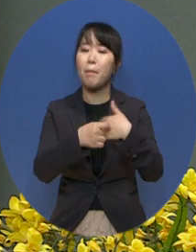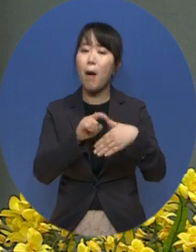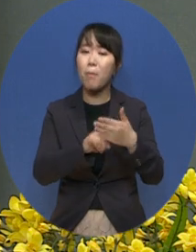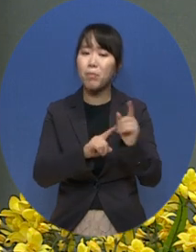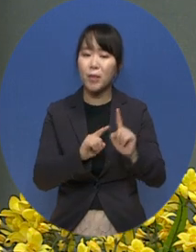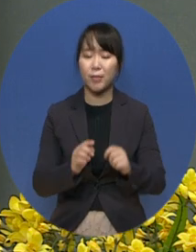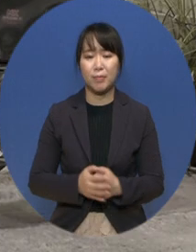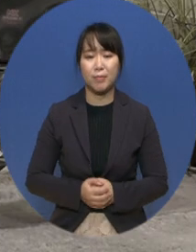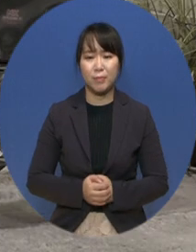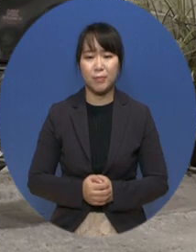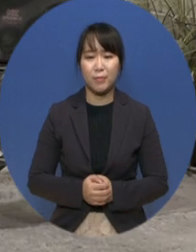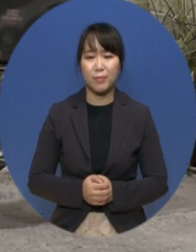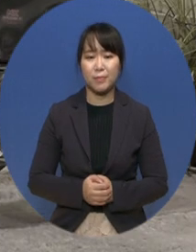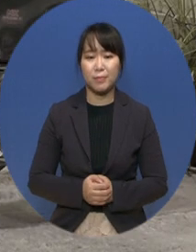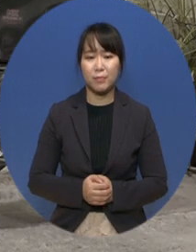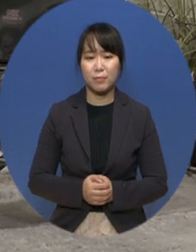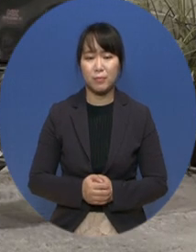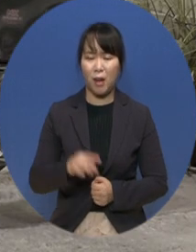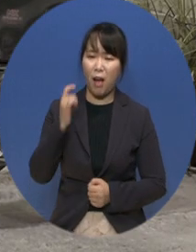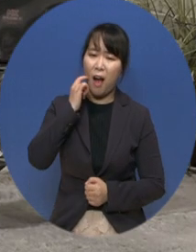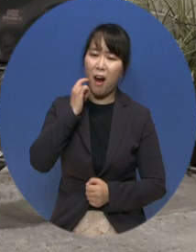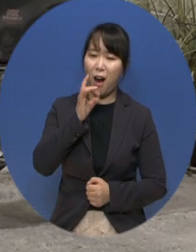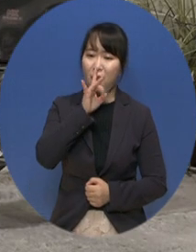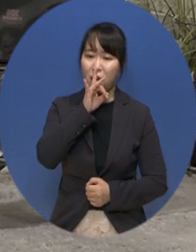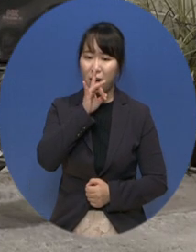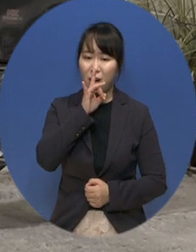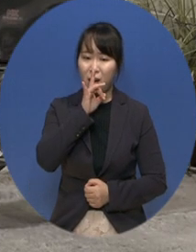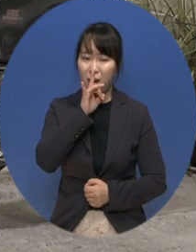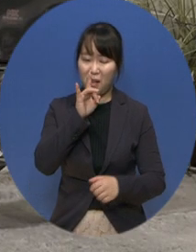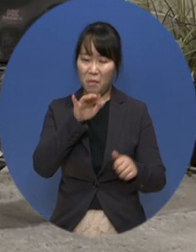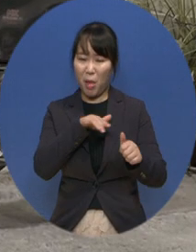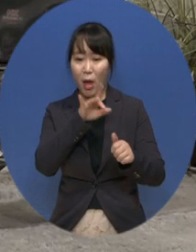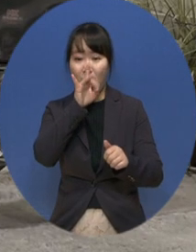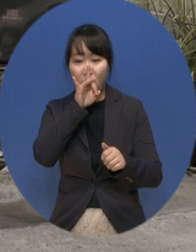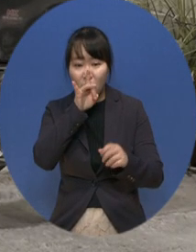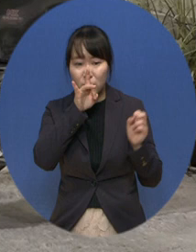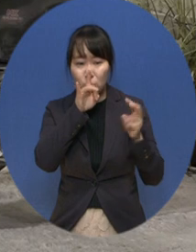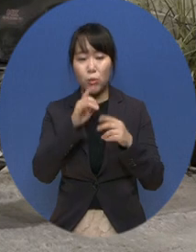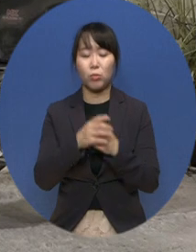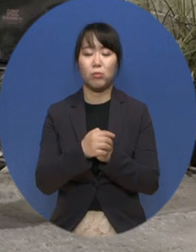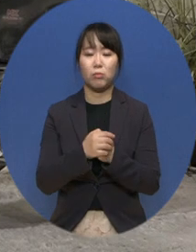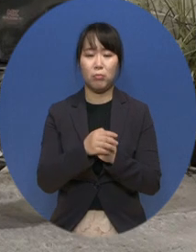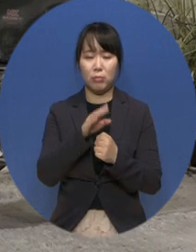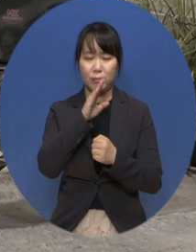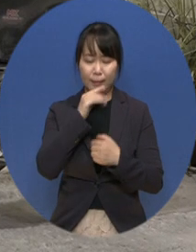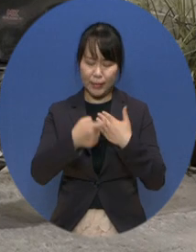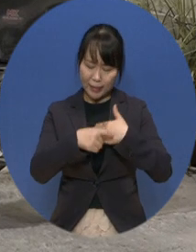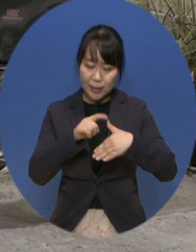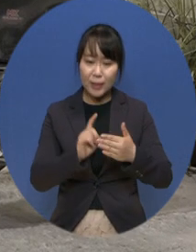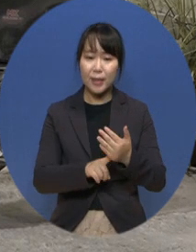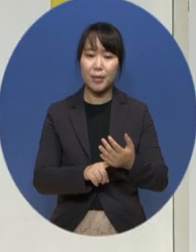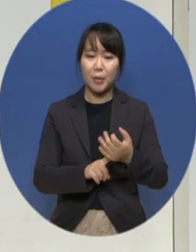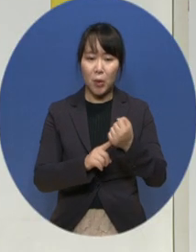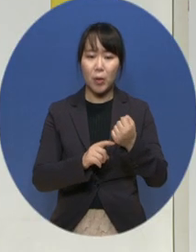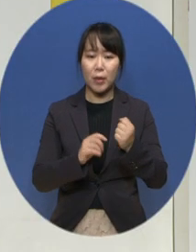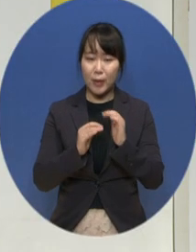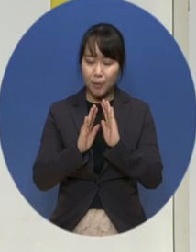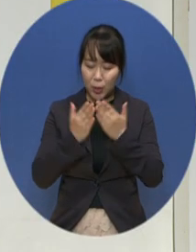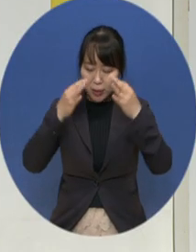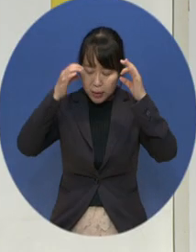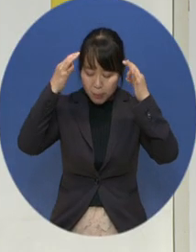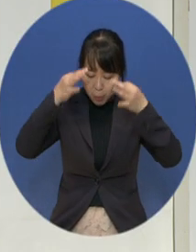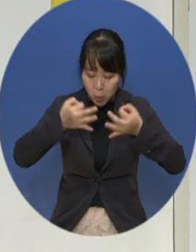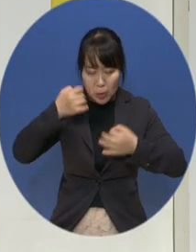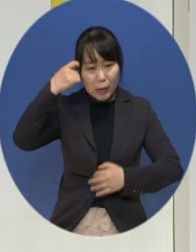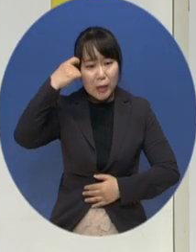그 속에서는 안 될 것이고 아 속에선 안 된다 예 5 진심으로 잘 해줬어 느끼고 생각하는